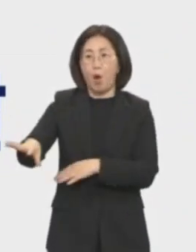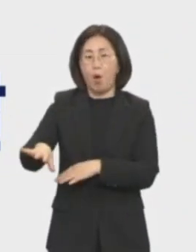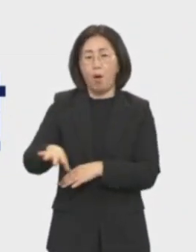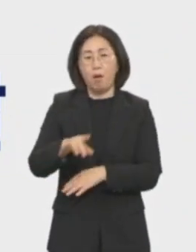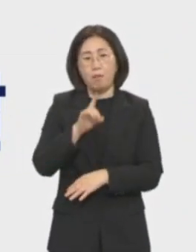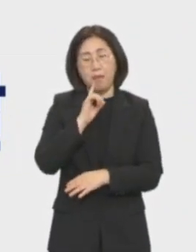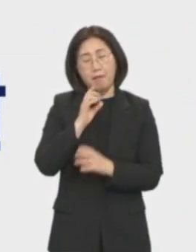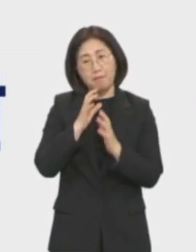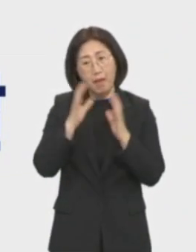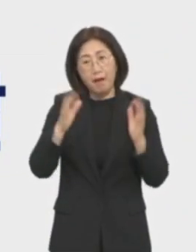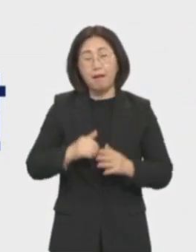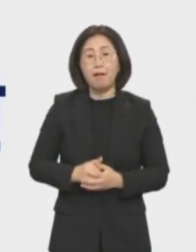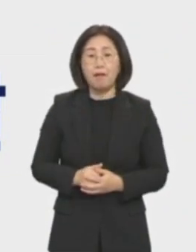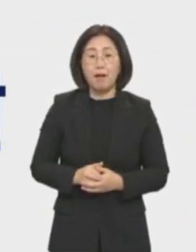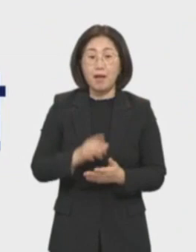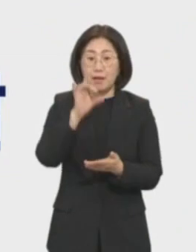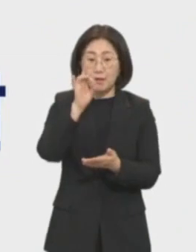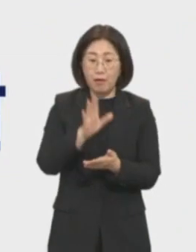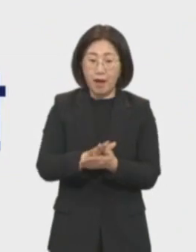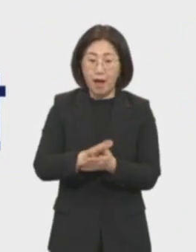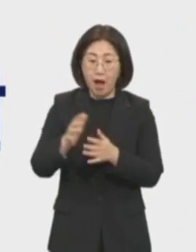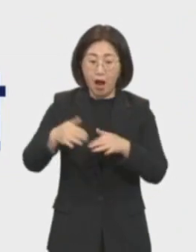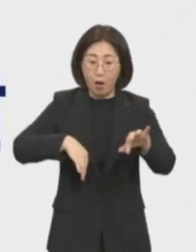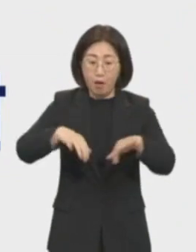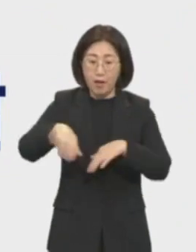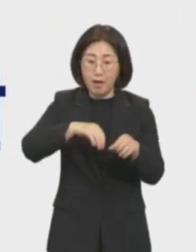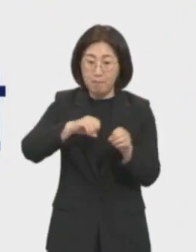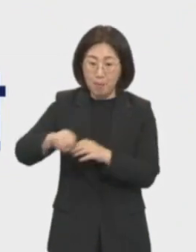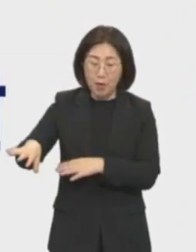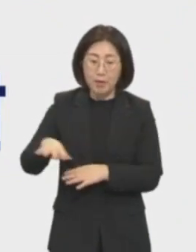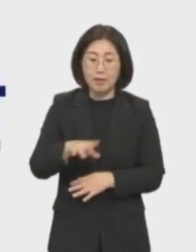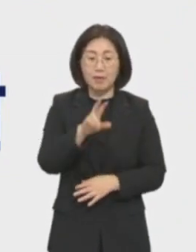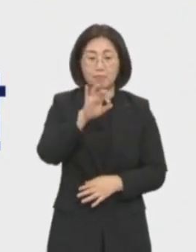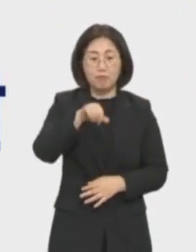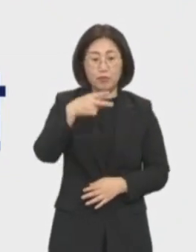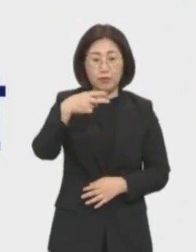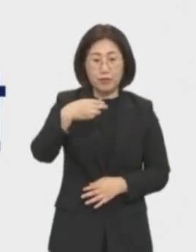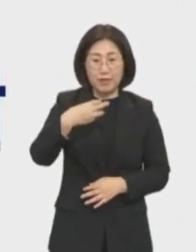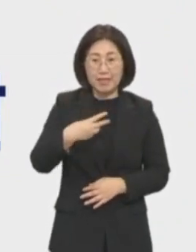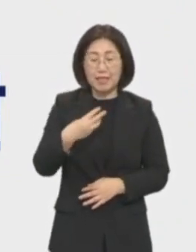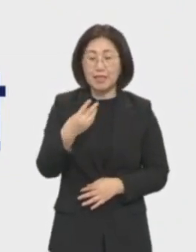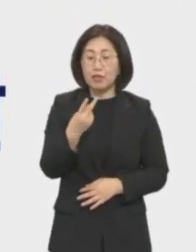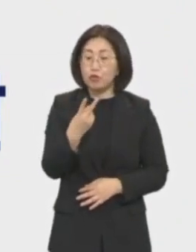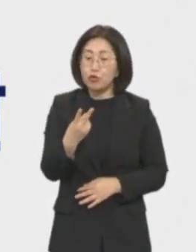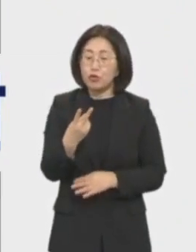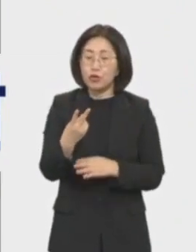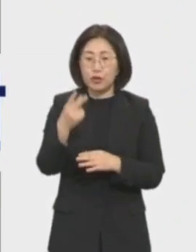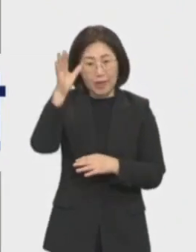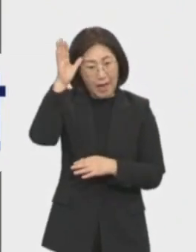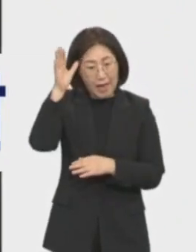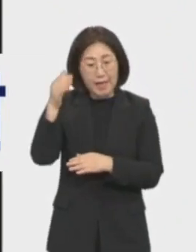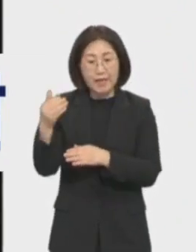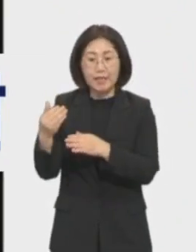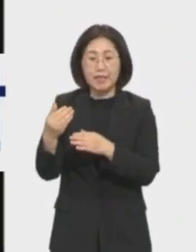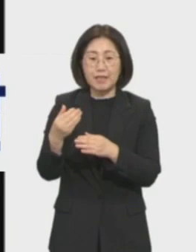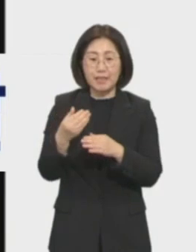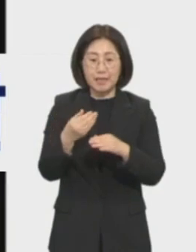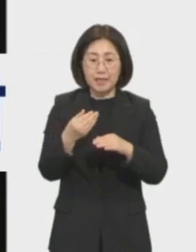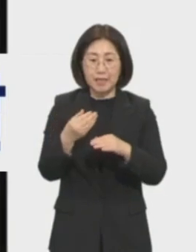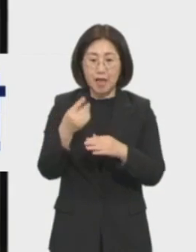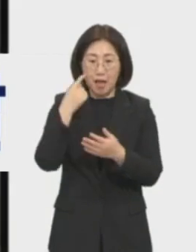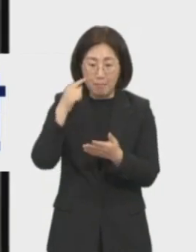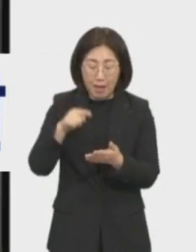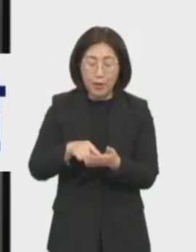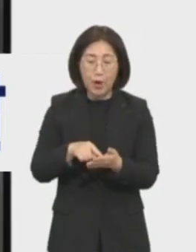천안시는 지난 10일 천안의 한 거리에 벌려진 푸들과 말티즈를 구조한 뒤 인식 칩으로 견주를 확인해 돌려보냈지만